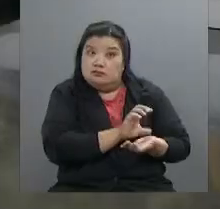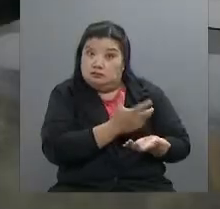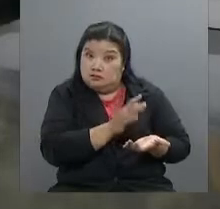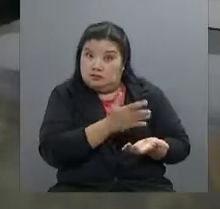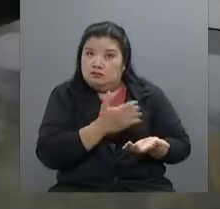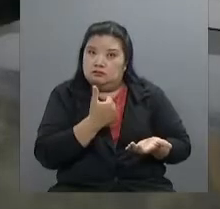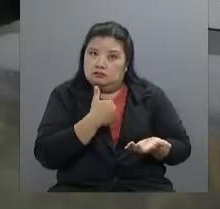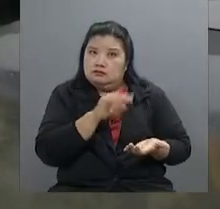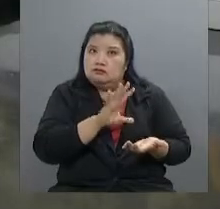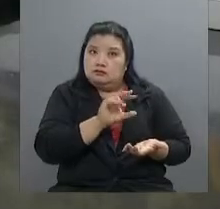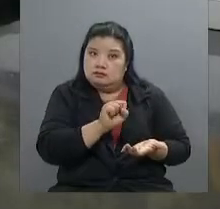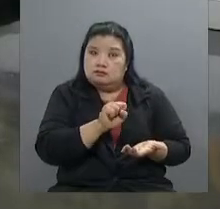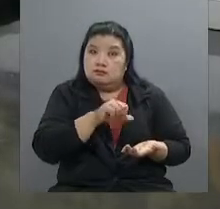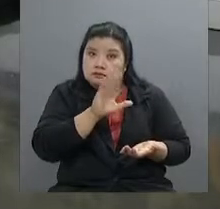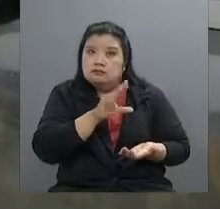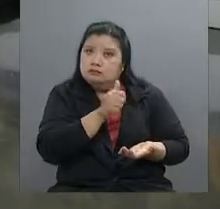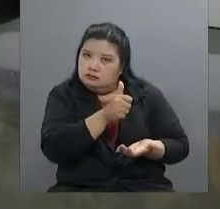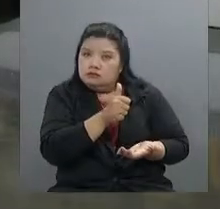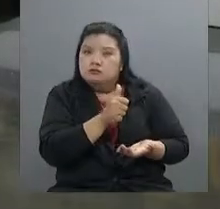พอสมควรยังสามารถที่จะไปเริ่มต้นชีวิตใหม่ได้ค่ะ